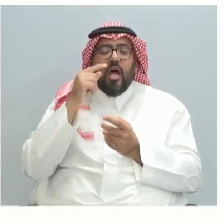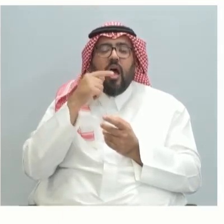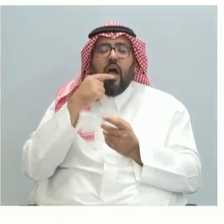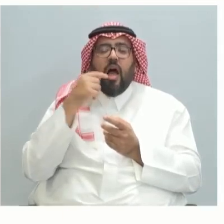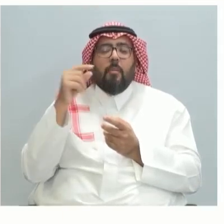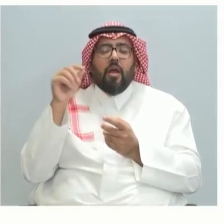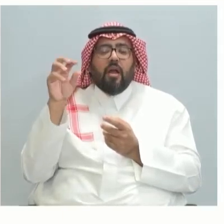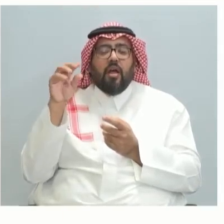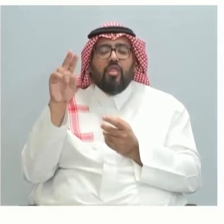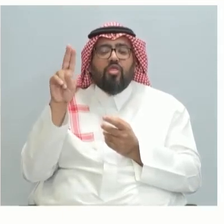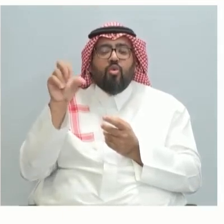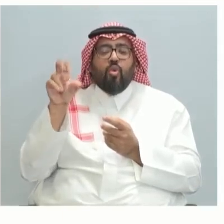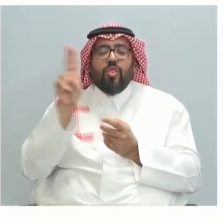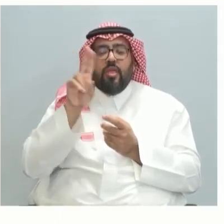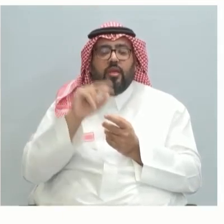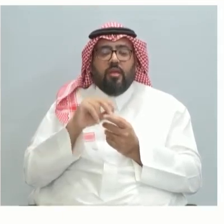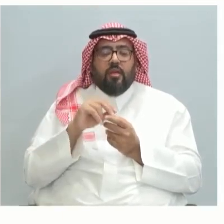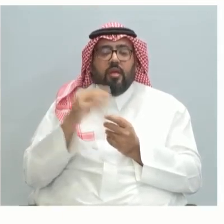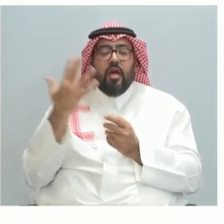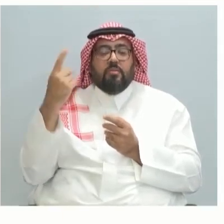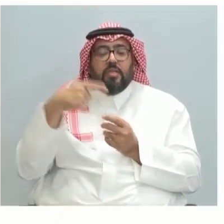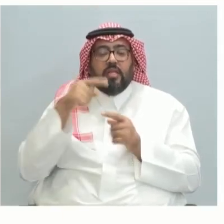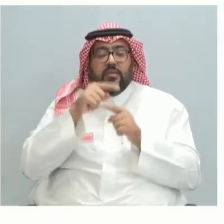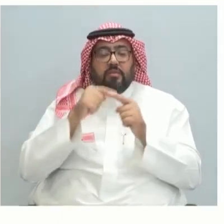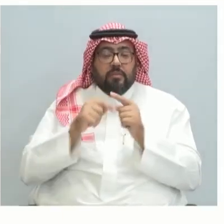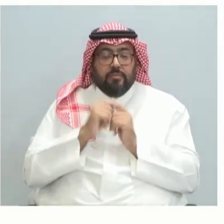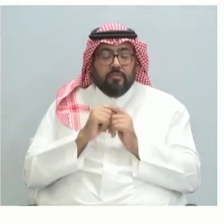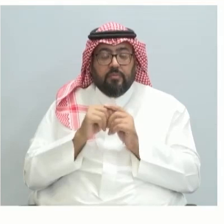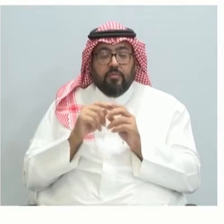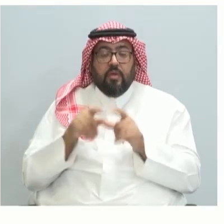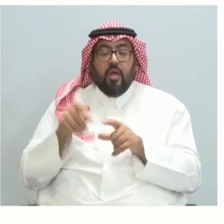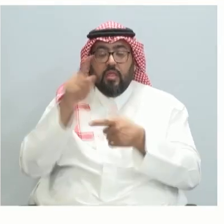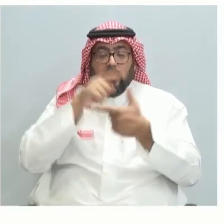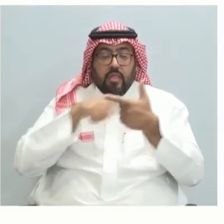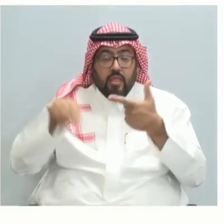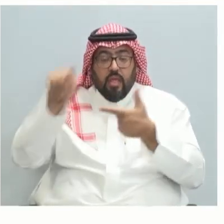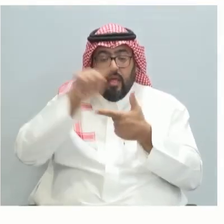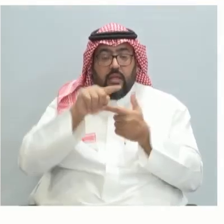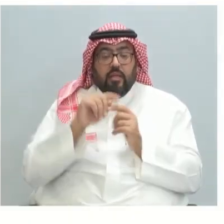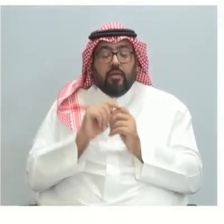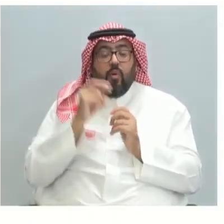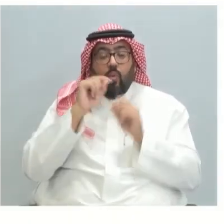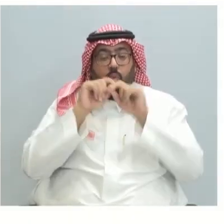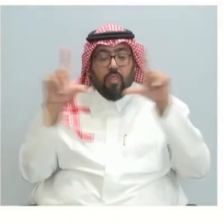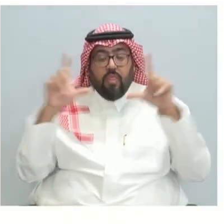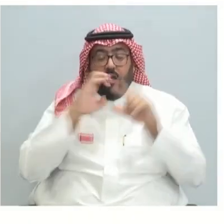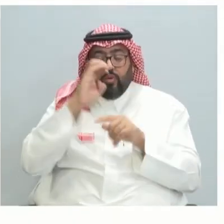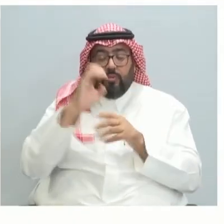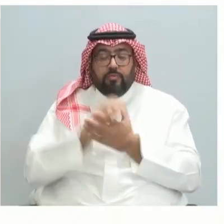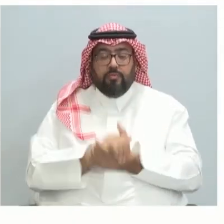15% هل يمكن تمثيل هذه البيانات في قطاعات دائريه وضح اجابتك